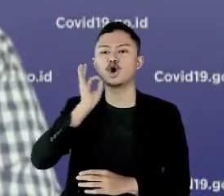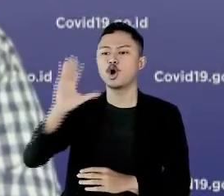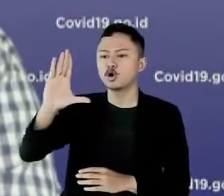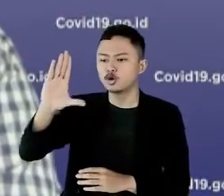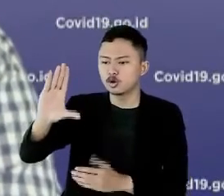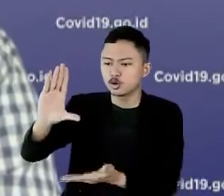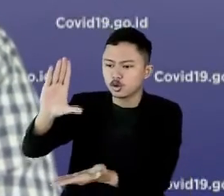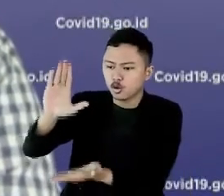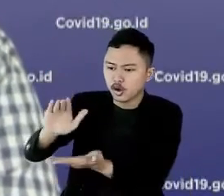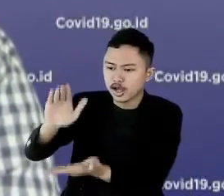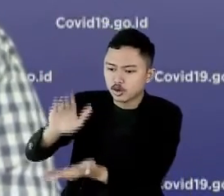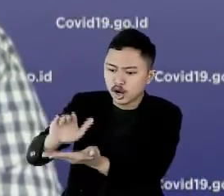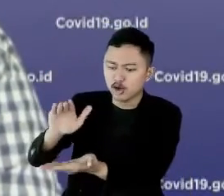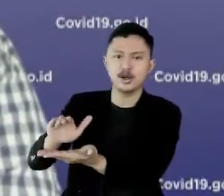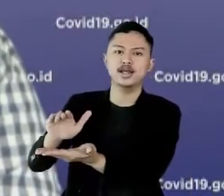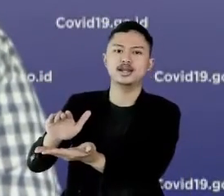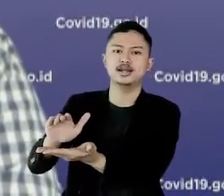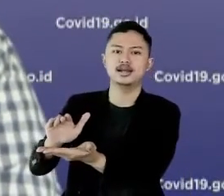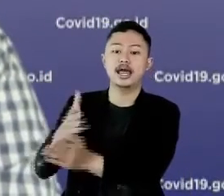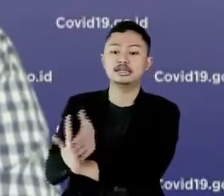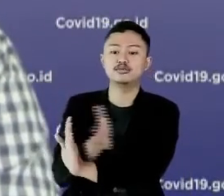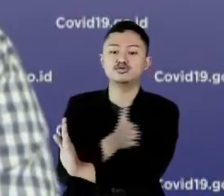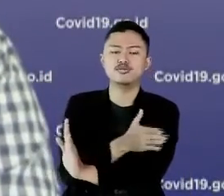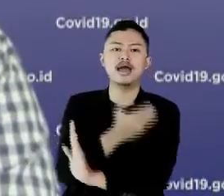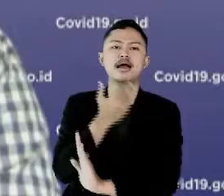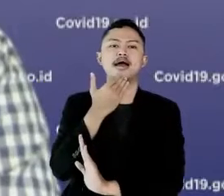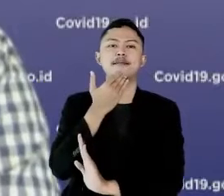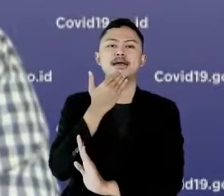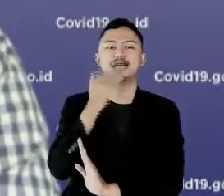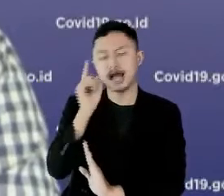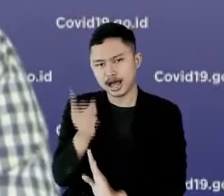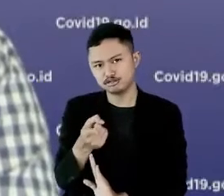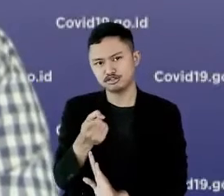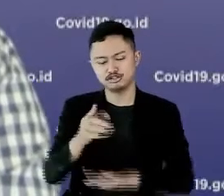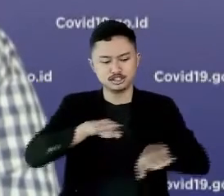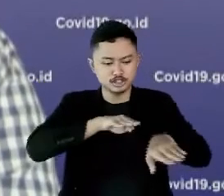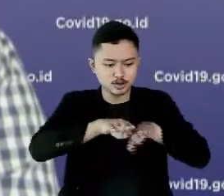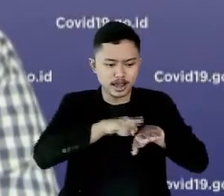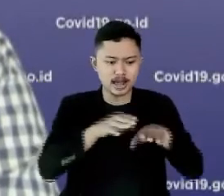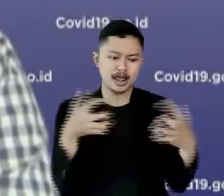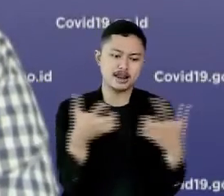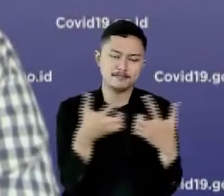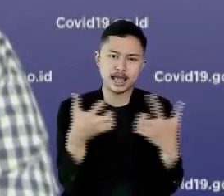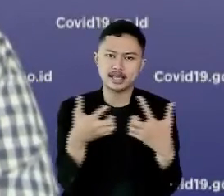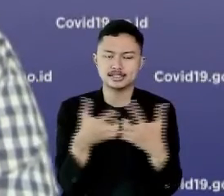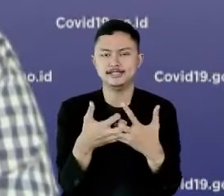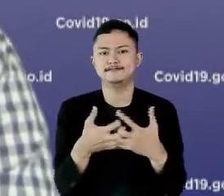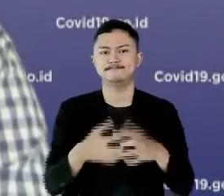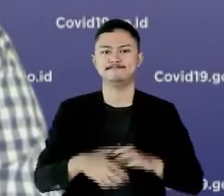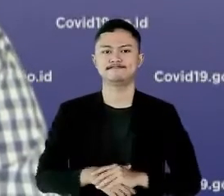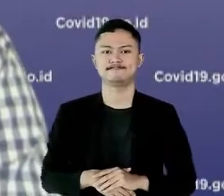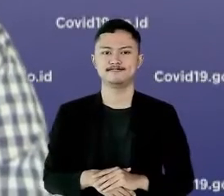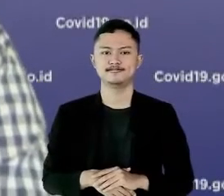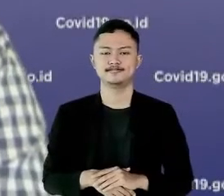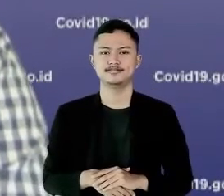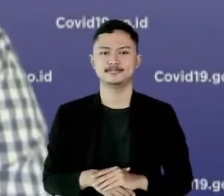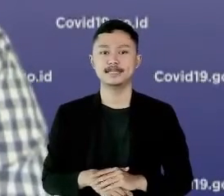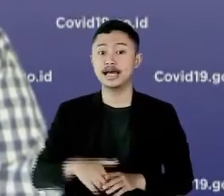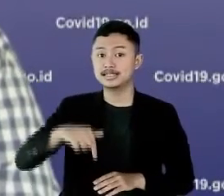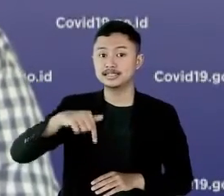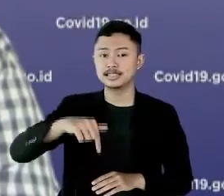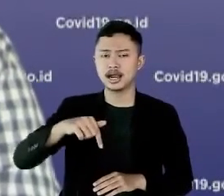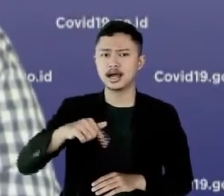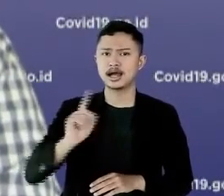mengurangi resiko itu harus sudah menjadi kebiasaan, adaptasi kita terhadap situasi ini. Jadi yang